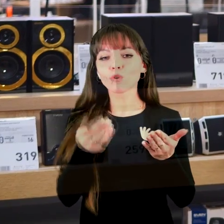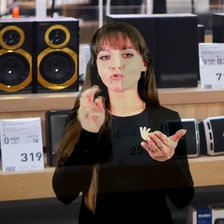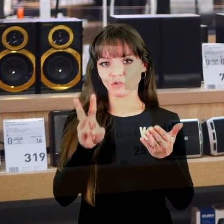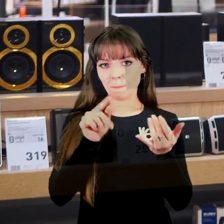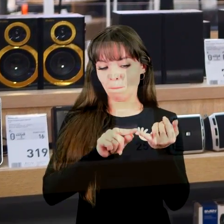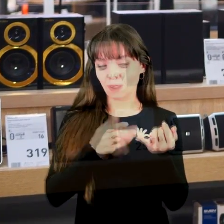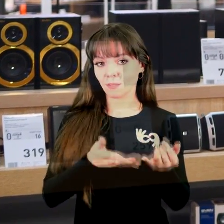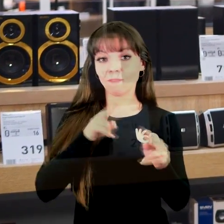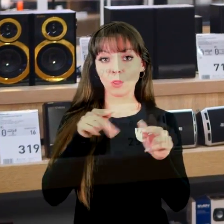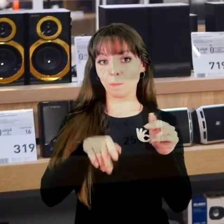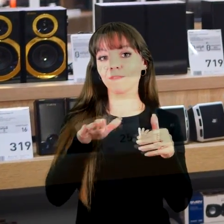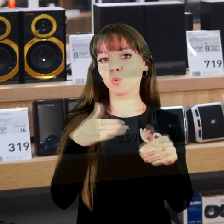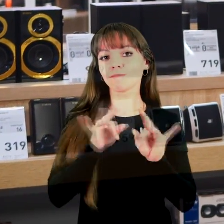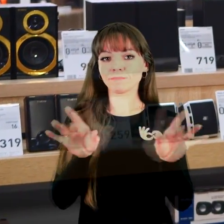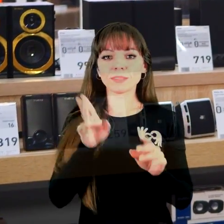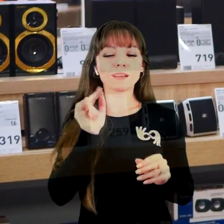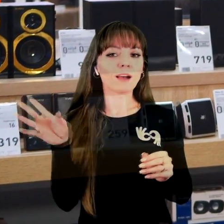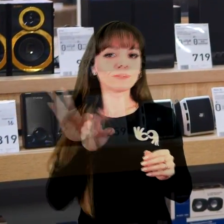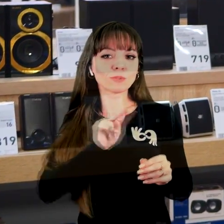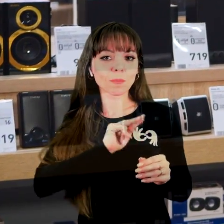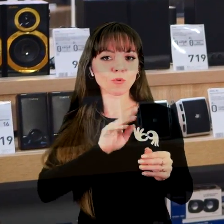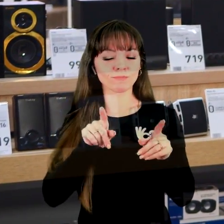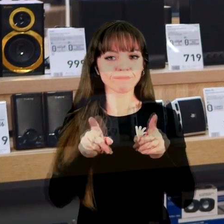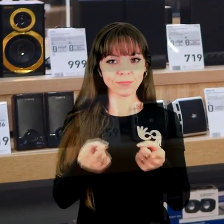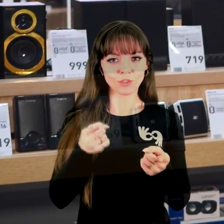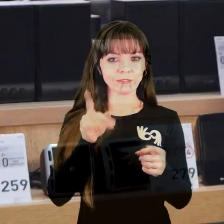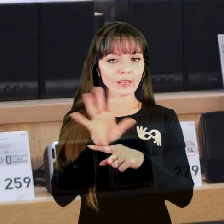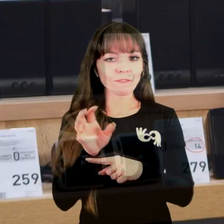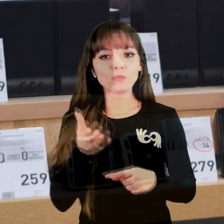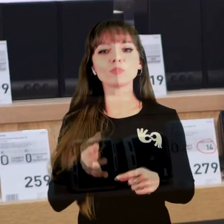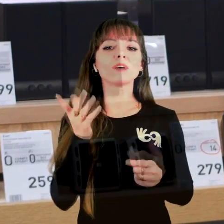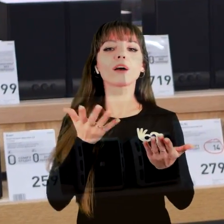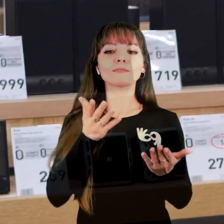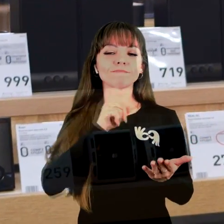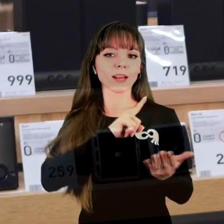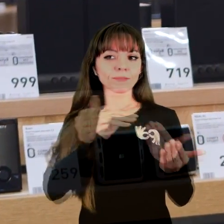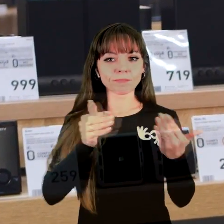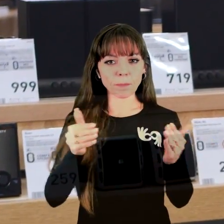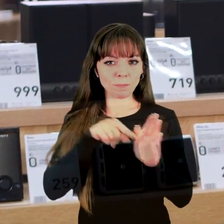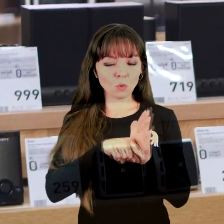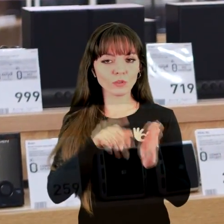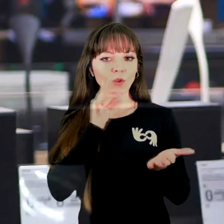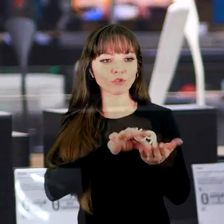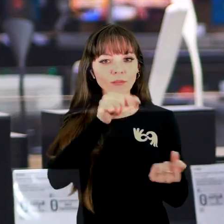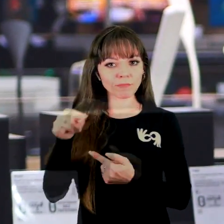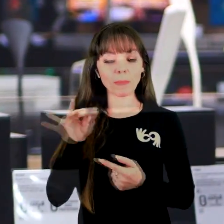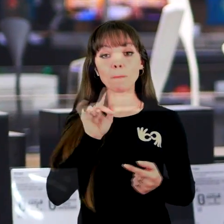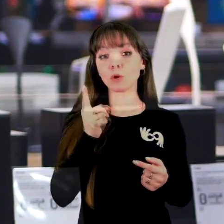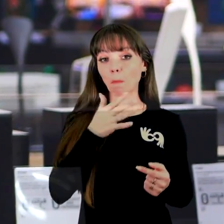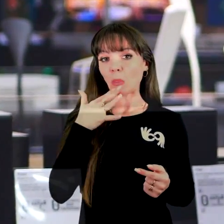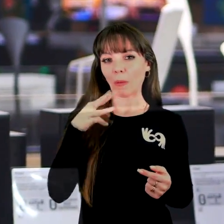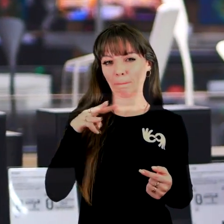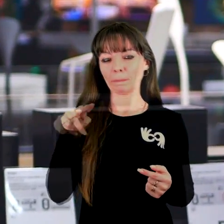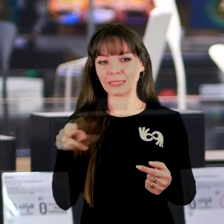В этом видео я расскажу, как все это работает над созданием качественных фото, за что отвечают разные характеристики модулей и почему